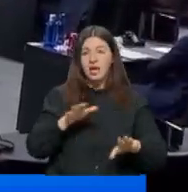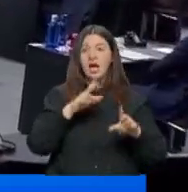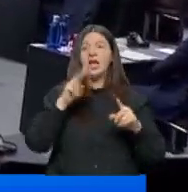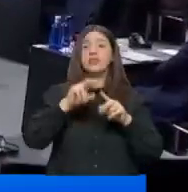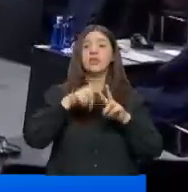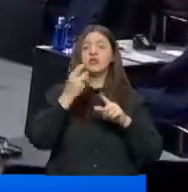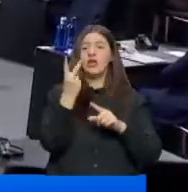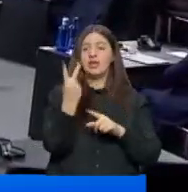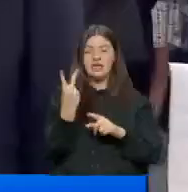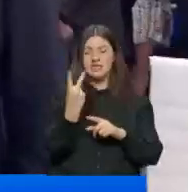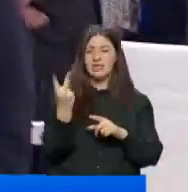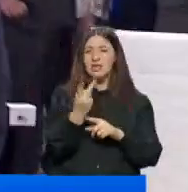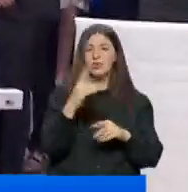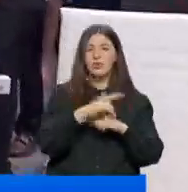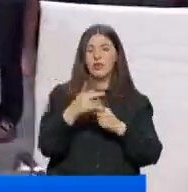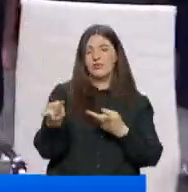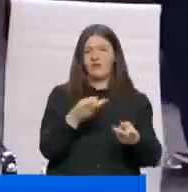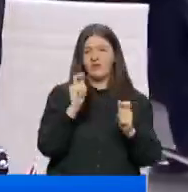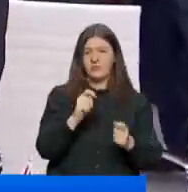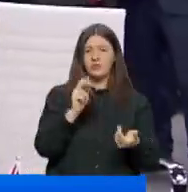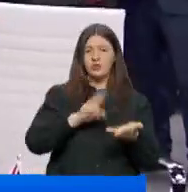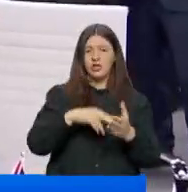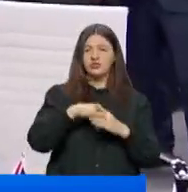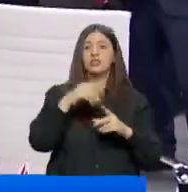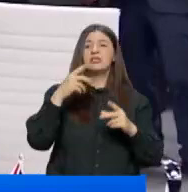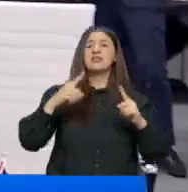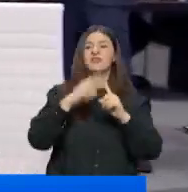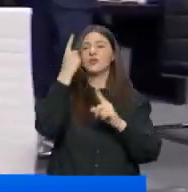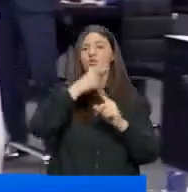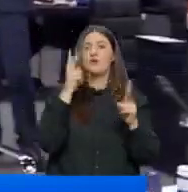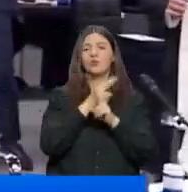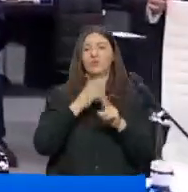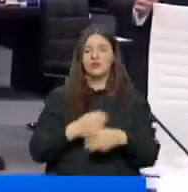iki ülkeye üyelik daveti yaptı. Zirvede yüzler güldü.